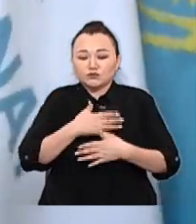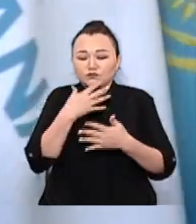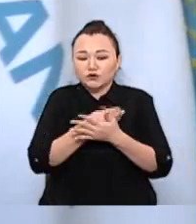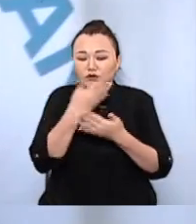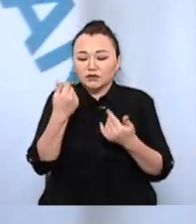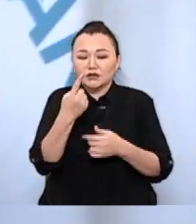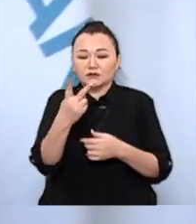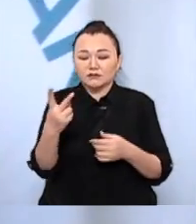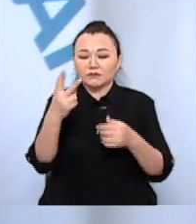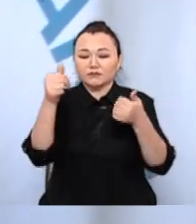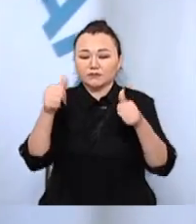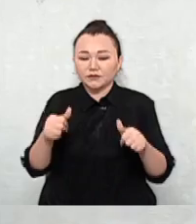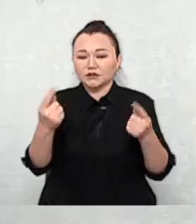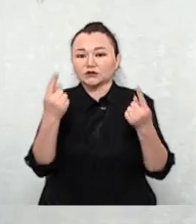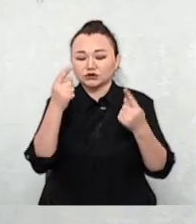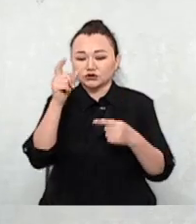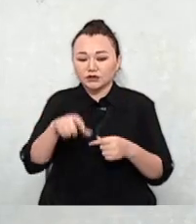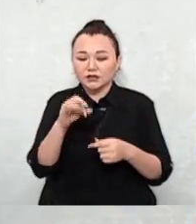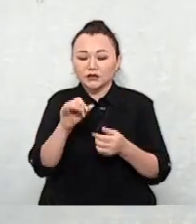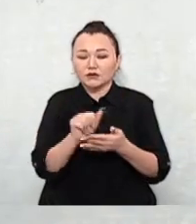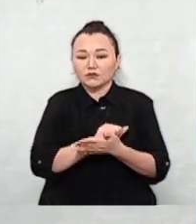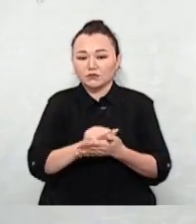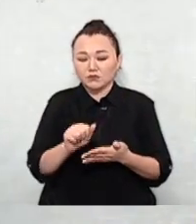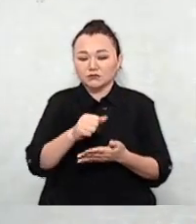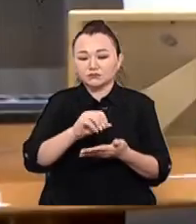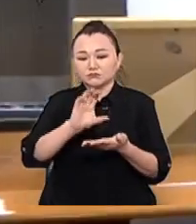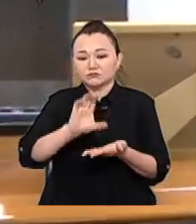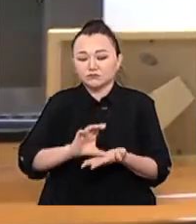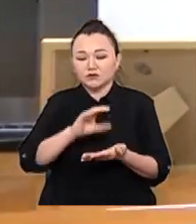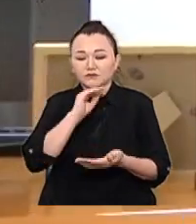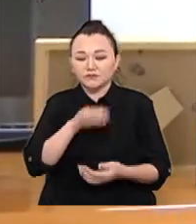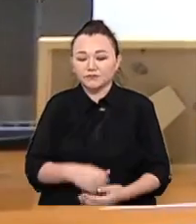олардың бір-екі портреті мен бір бума құжатым ғана бар дейді.